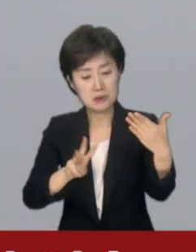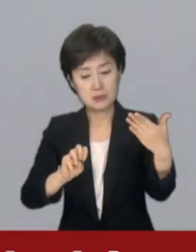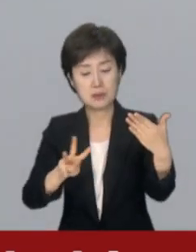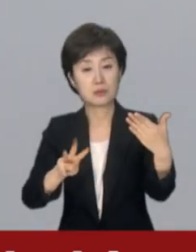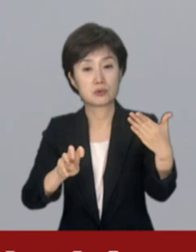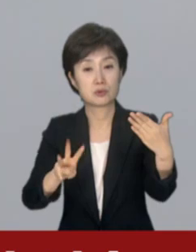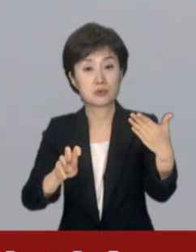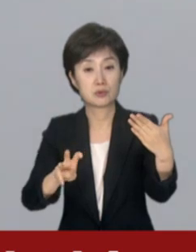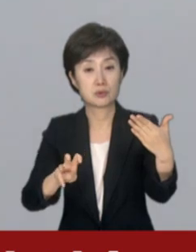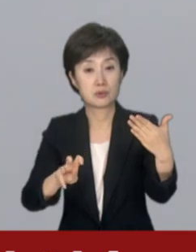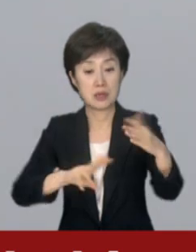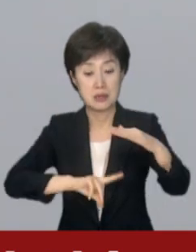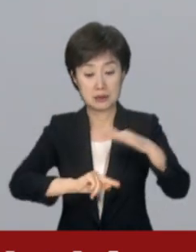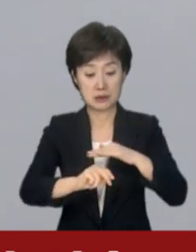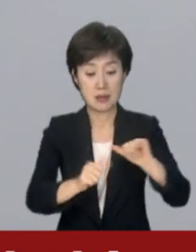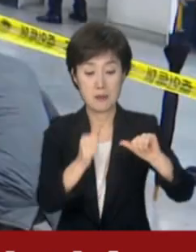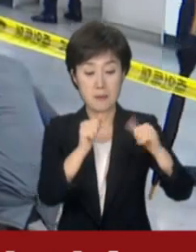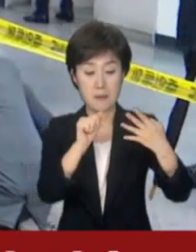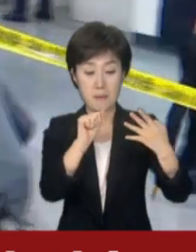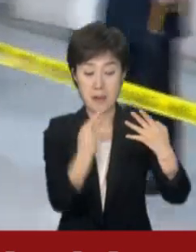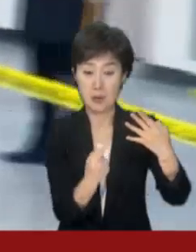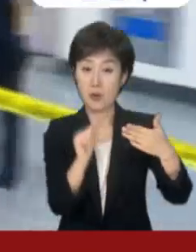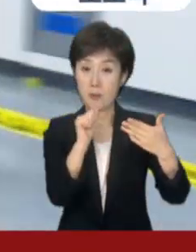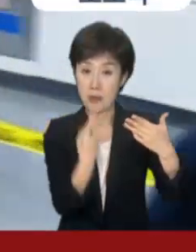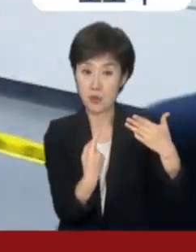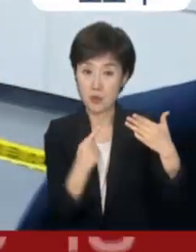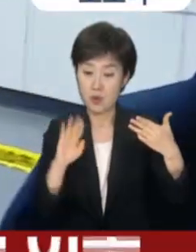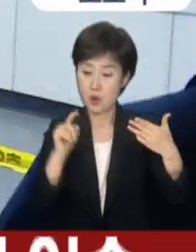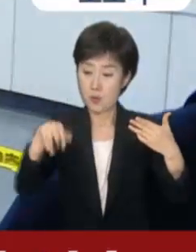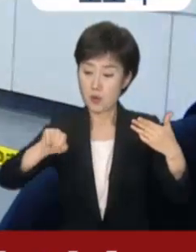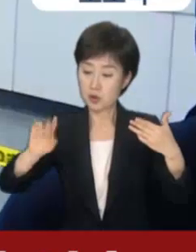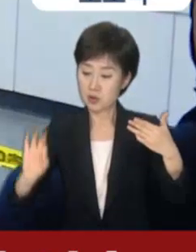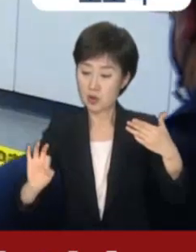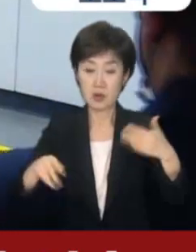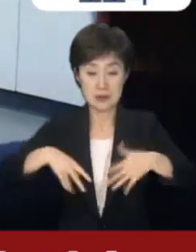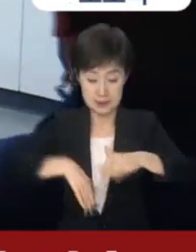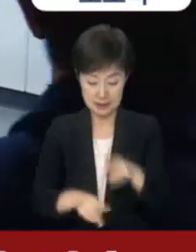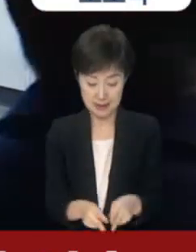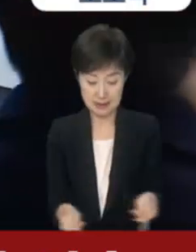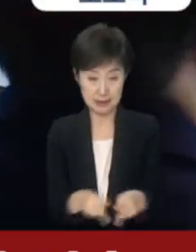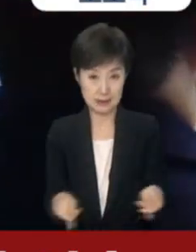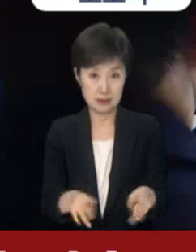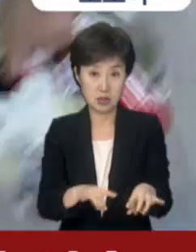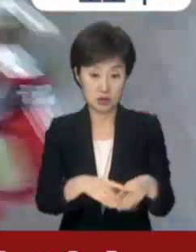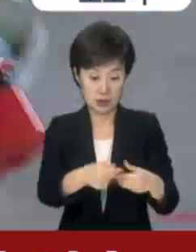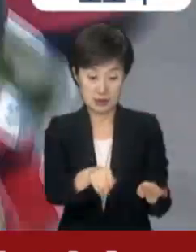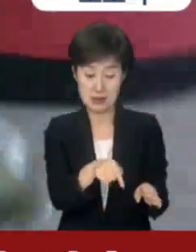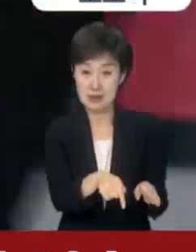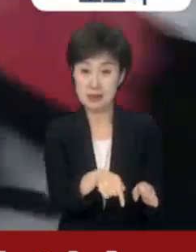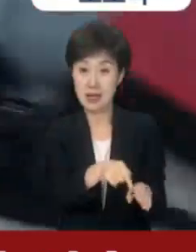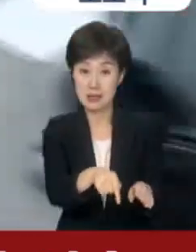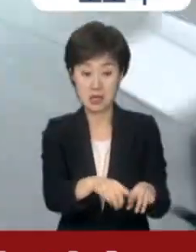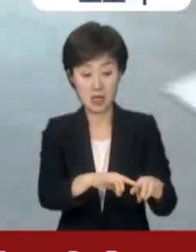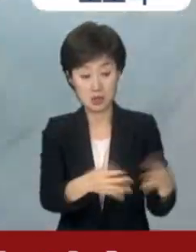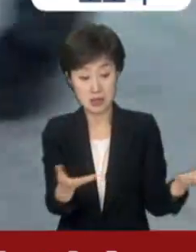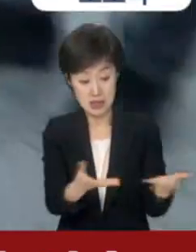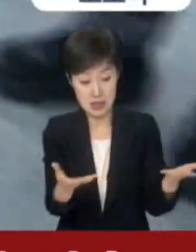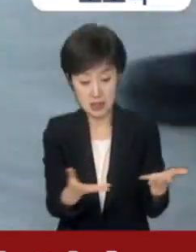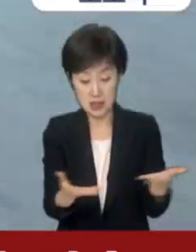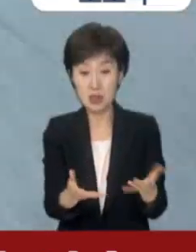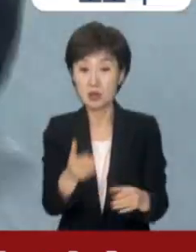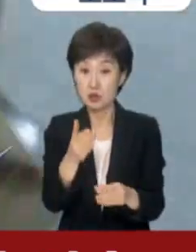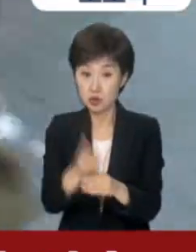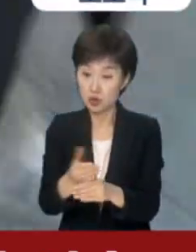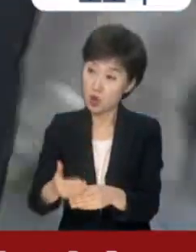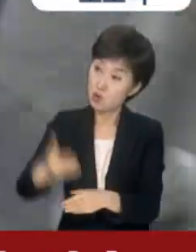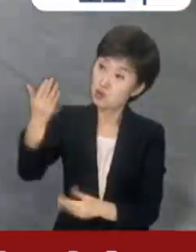33분쯤입니다. 사고는 지하철 8호선 복정역 지하 2층 전기실 내부에서 발생했는데요. 당시 전기실 내부에서는